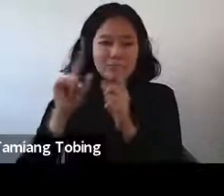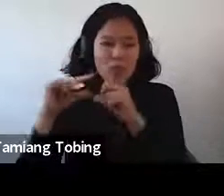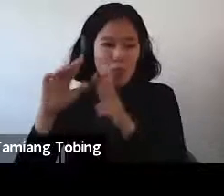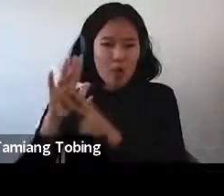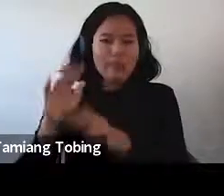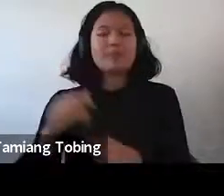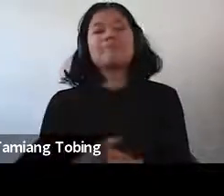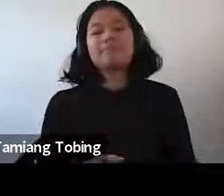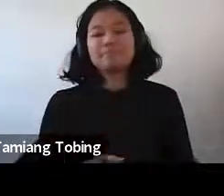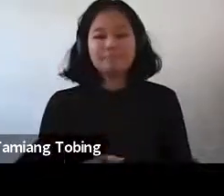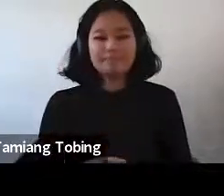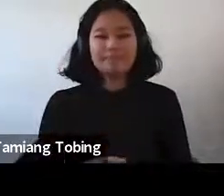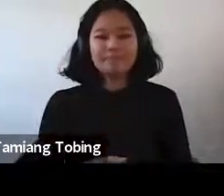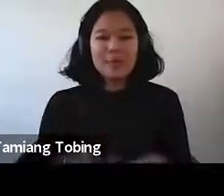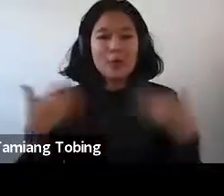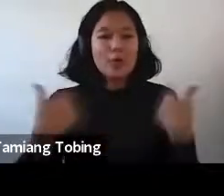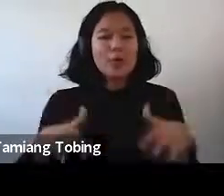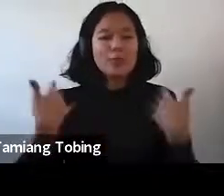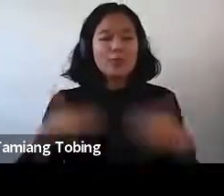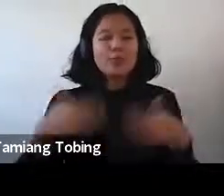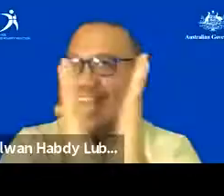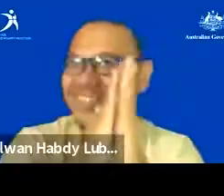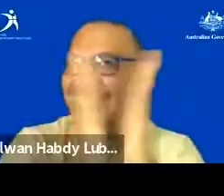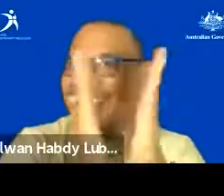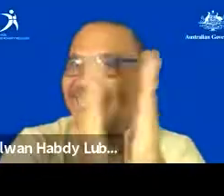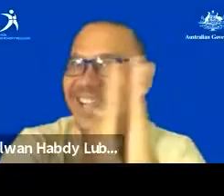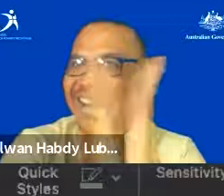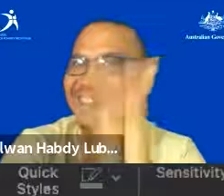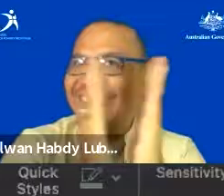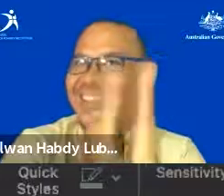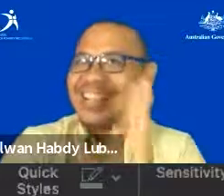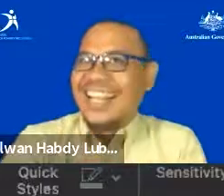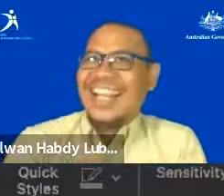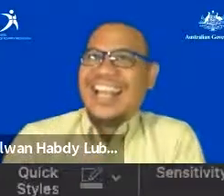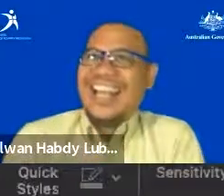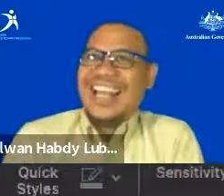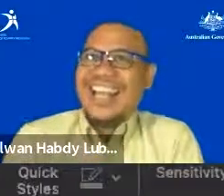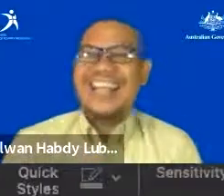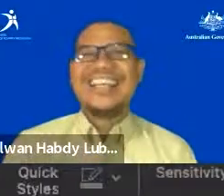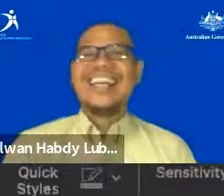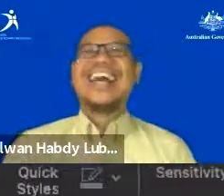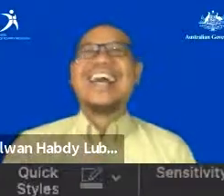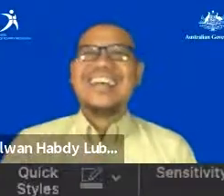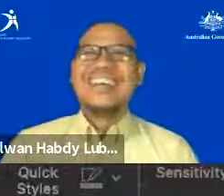Terima kasih Mbak Diah. Wah, luar biasa ini on time. Kita kasih tepuk tangan dulu Mbak Diah ya. Luar biasa.